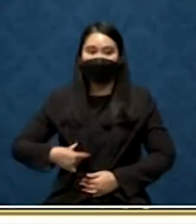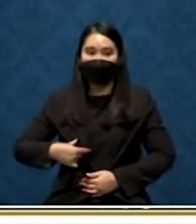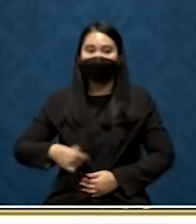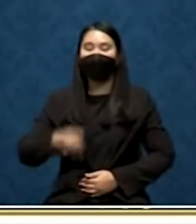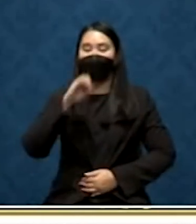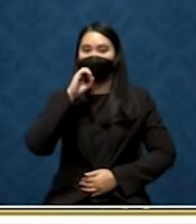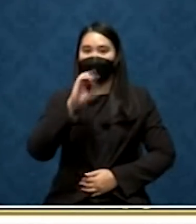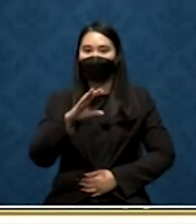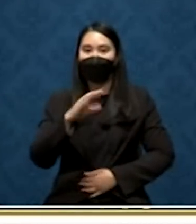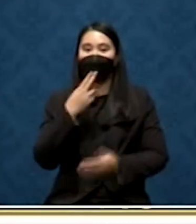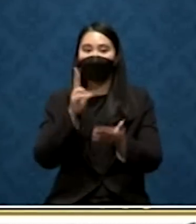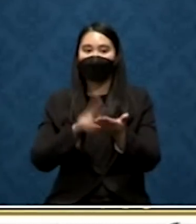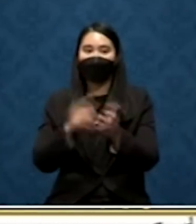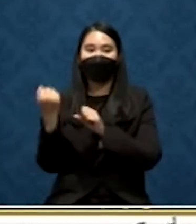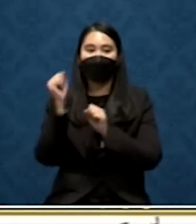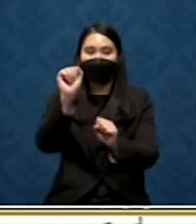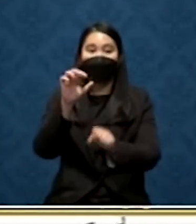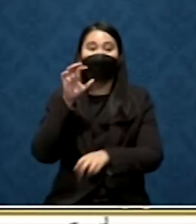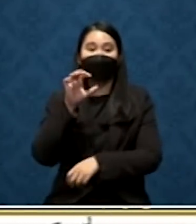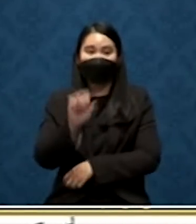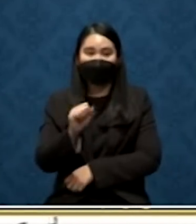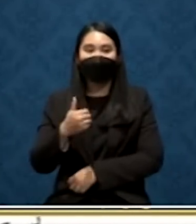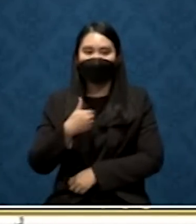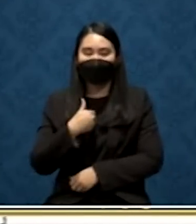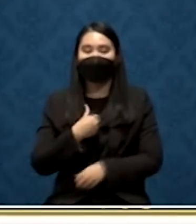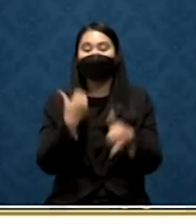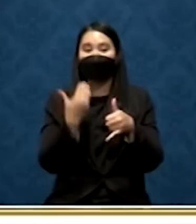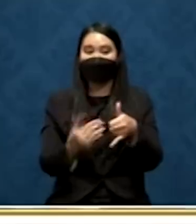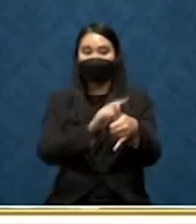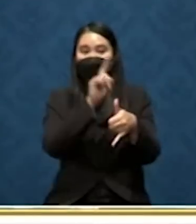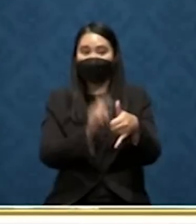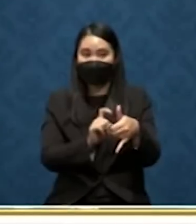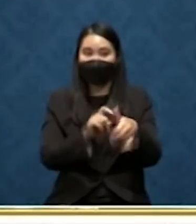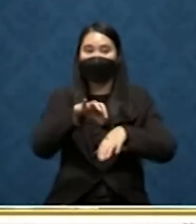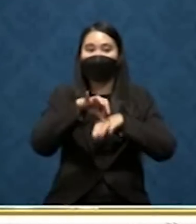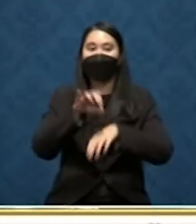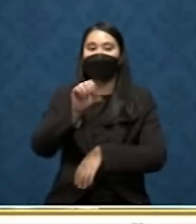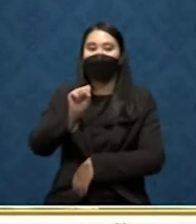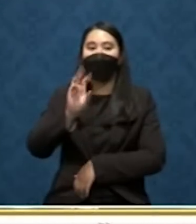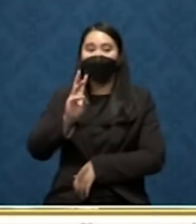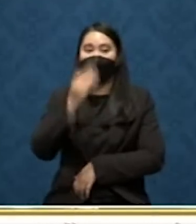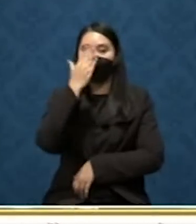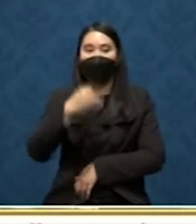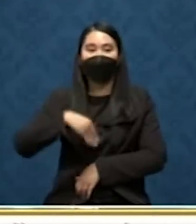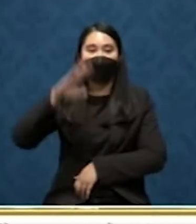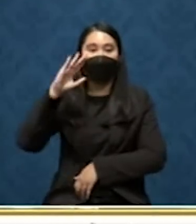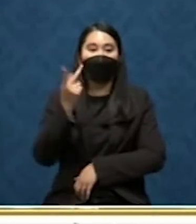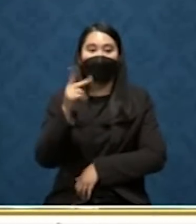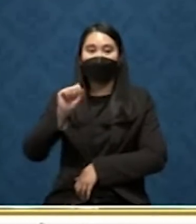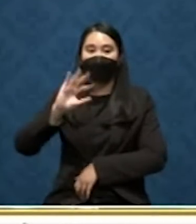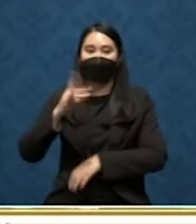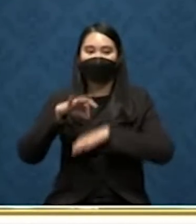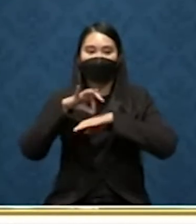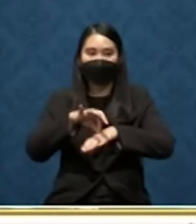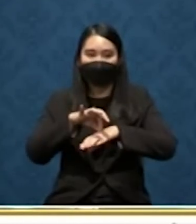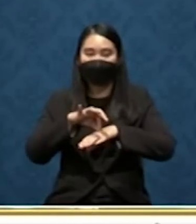็อนุมัิหมายจบใหดวยครับซึ่งงานนี้ผู้ต้องสงสัยเป็ถงสอวอรที่คอสอชตั้งขมาเองคนส